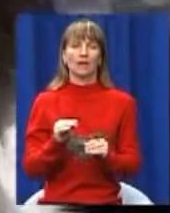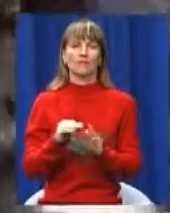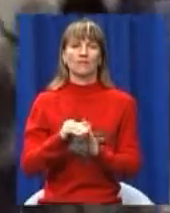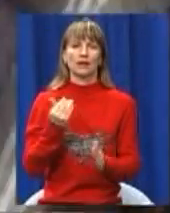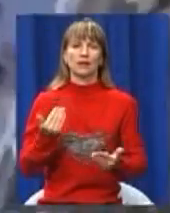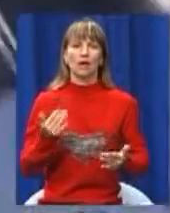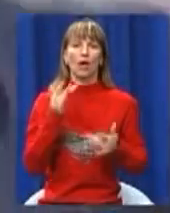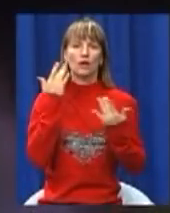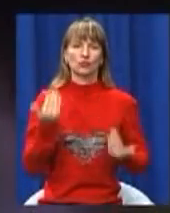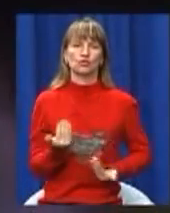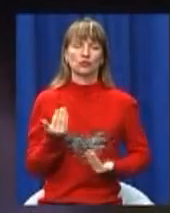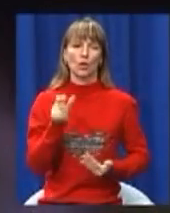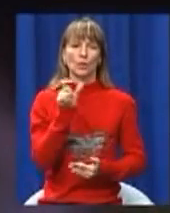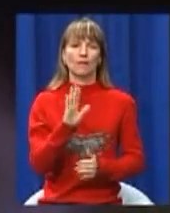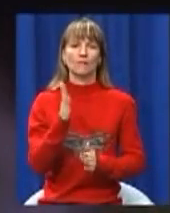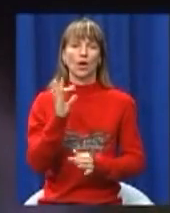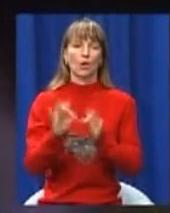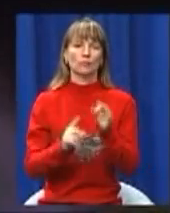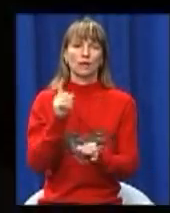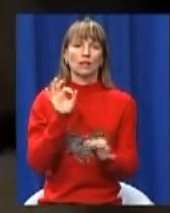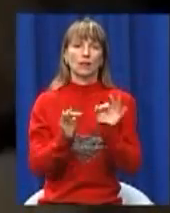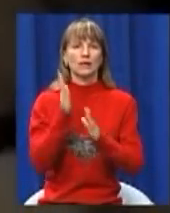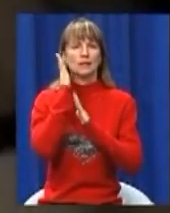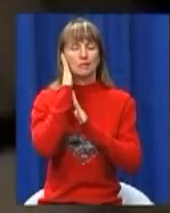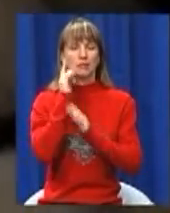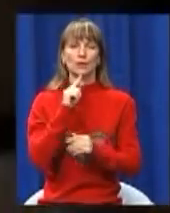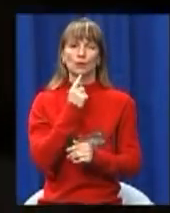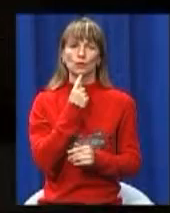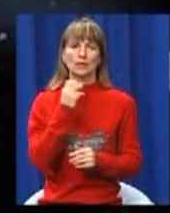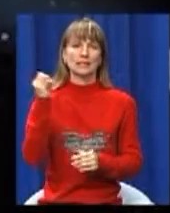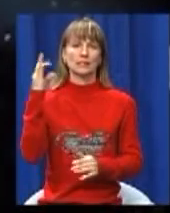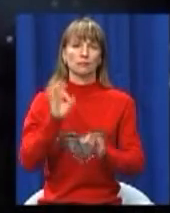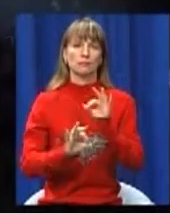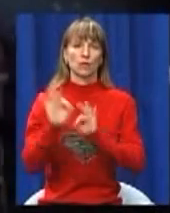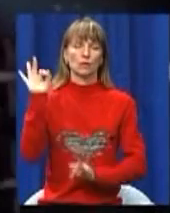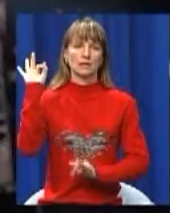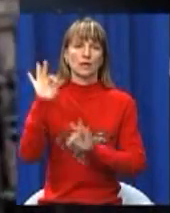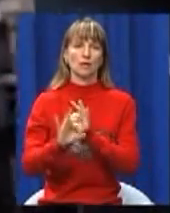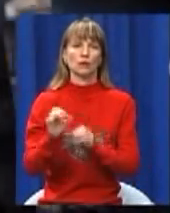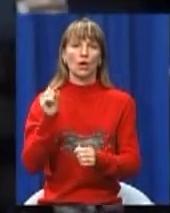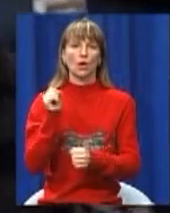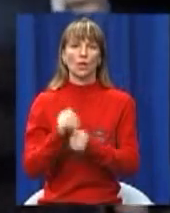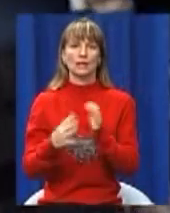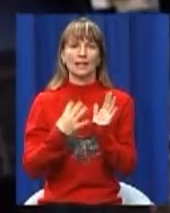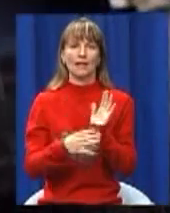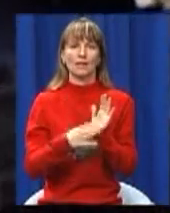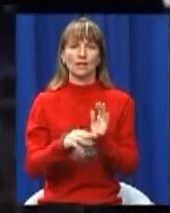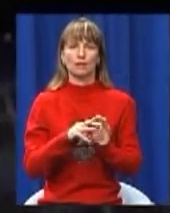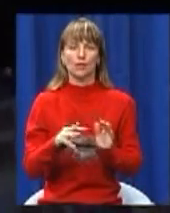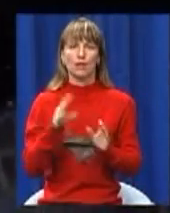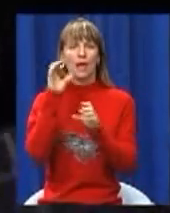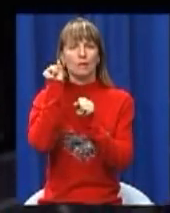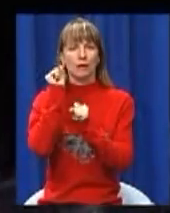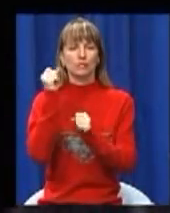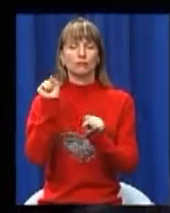життя людини у космосі. Нормально виспатися на орбіті дуже складно. Сонце сходить і заходить кожні 90 хвилин. Спати